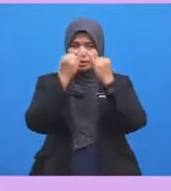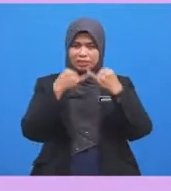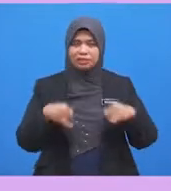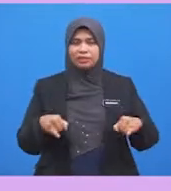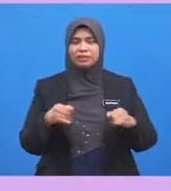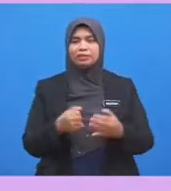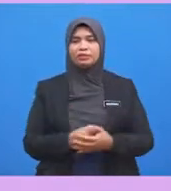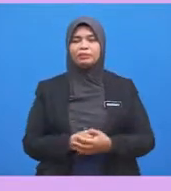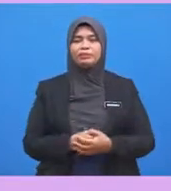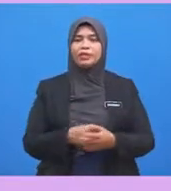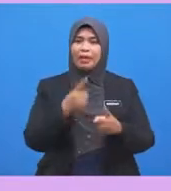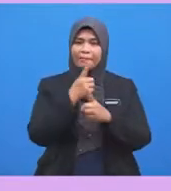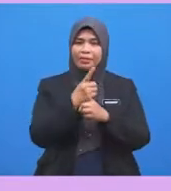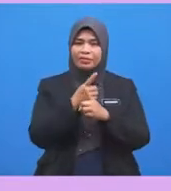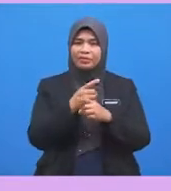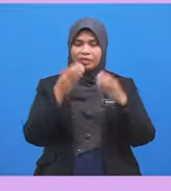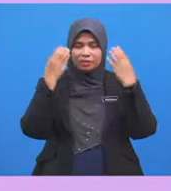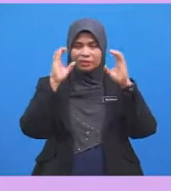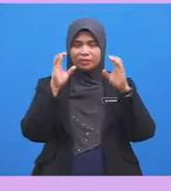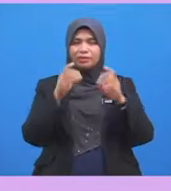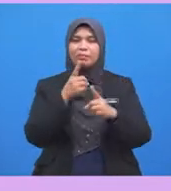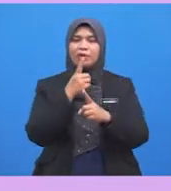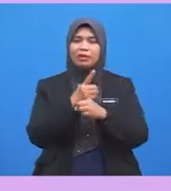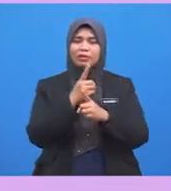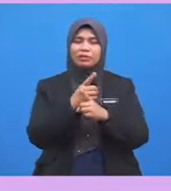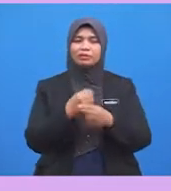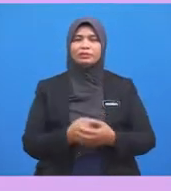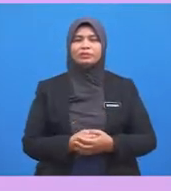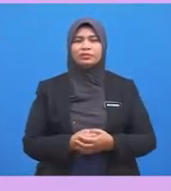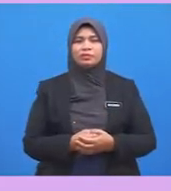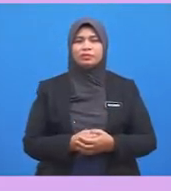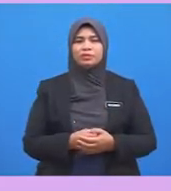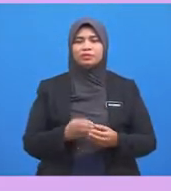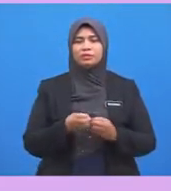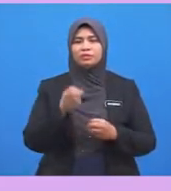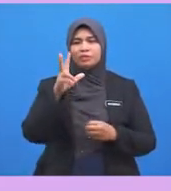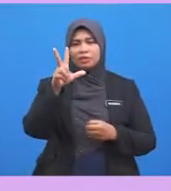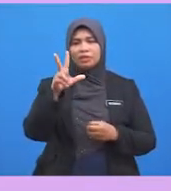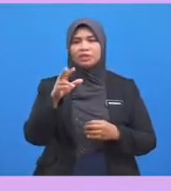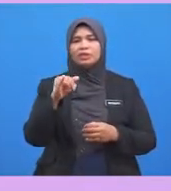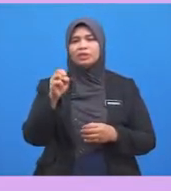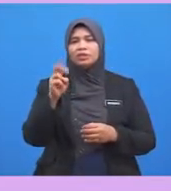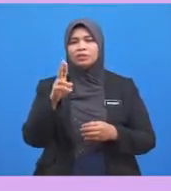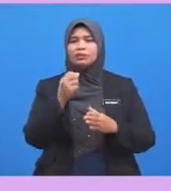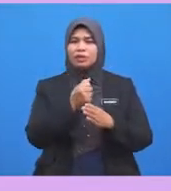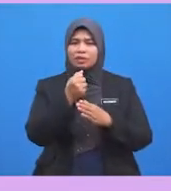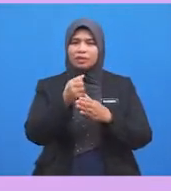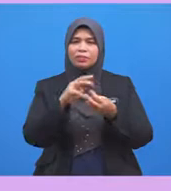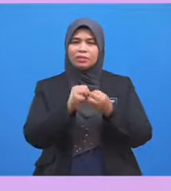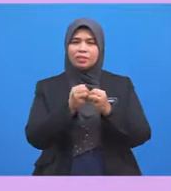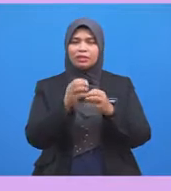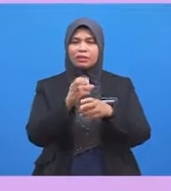selesa. Betul tak, cikgu? Ya, betul. Yang ketiga, isu atau